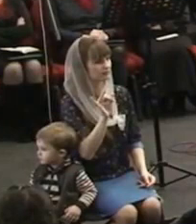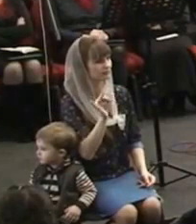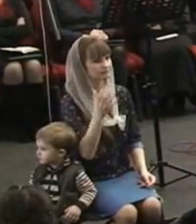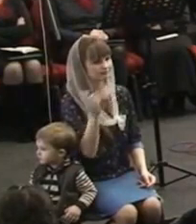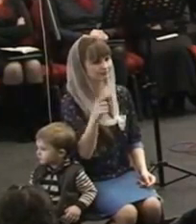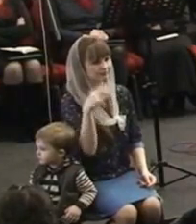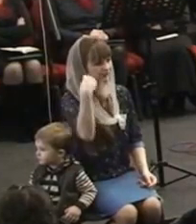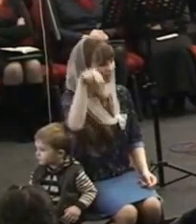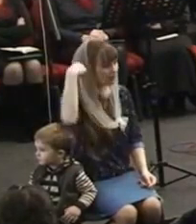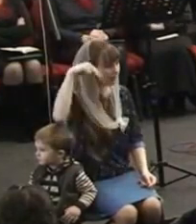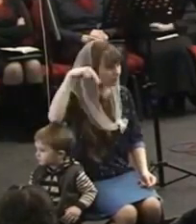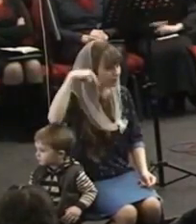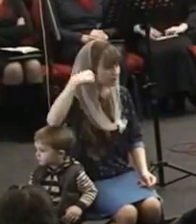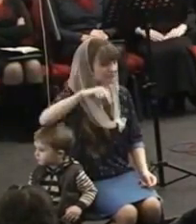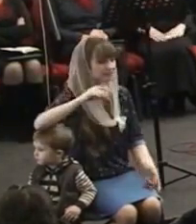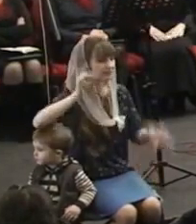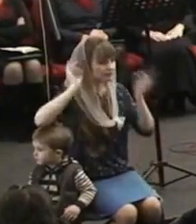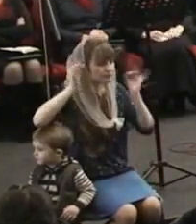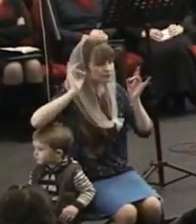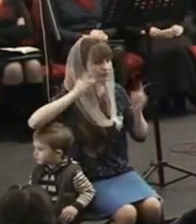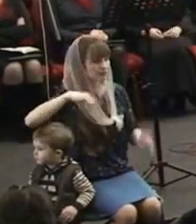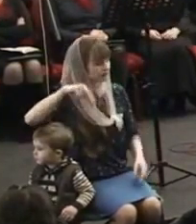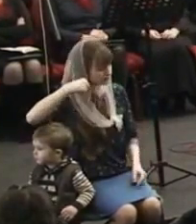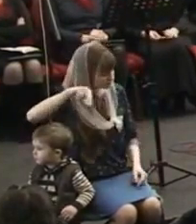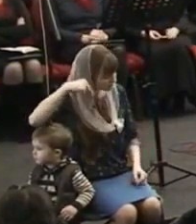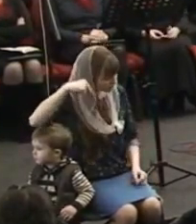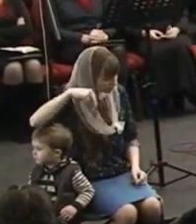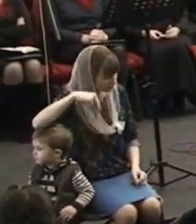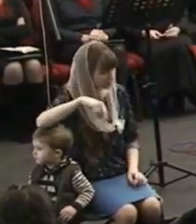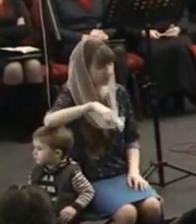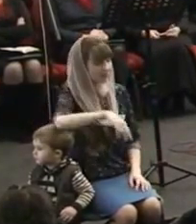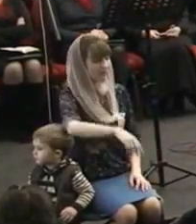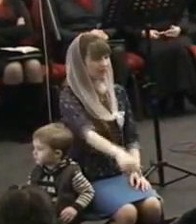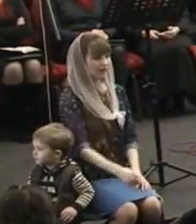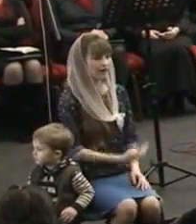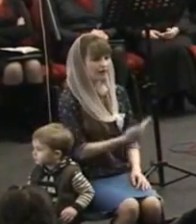треба збиратися. То там не так і близько вже і пахне надзвичайна